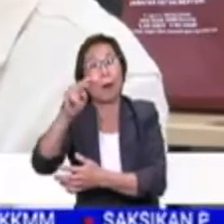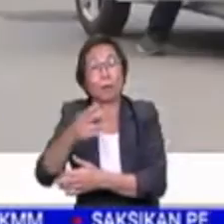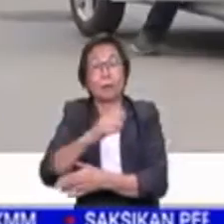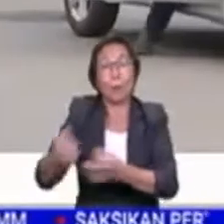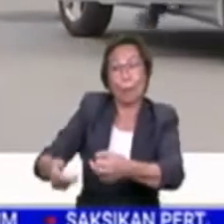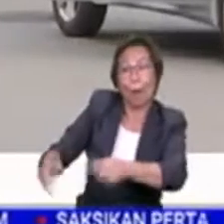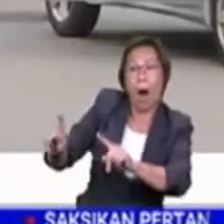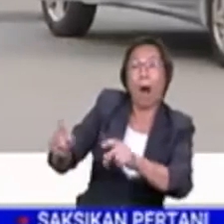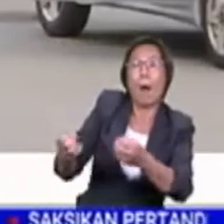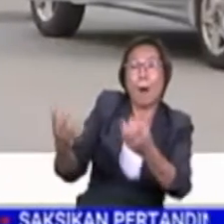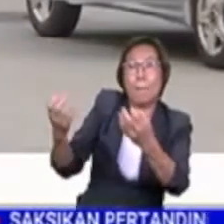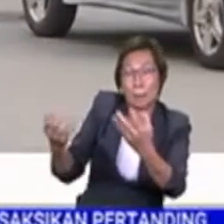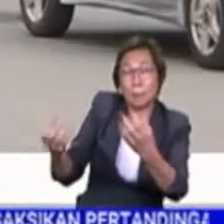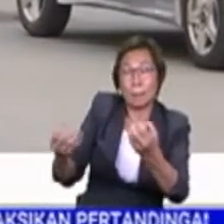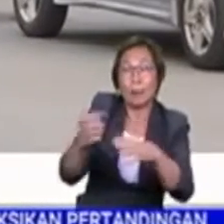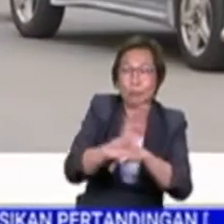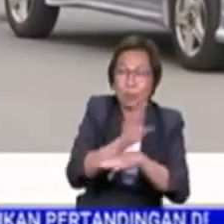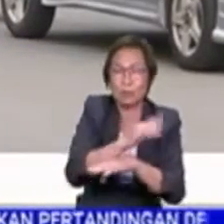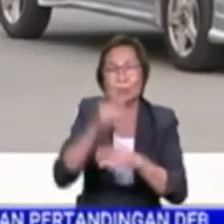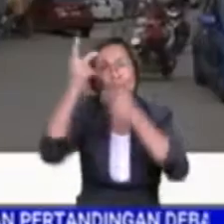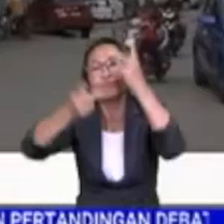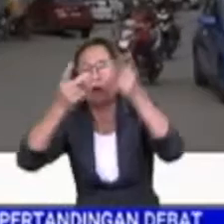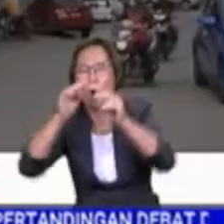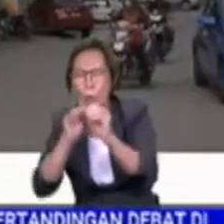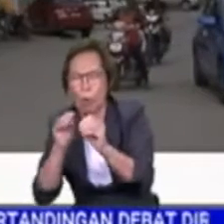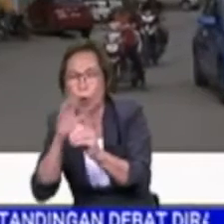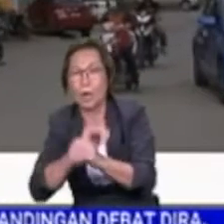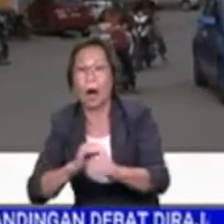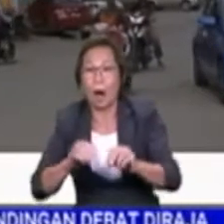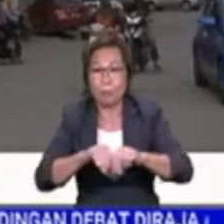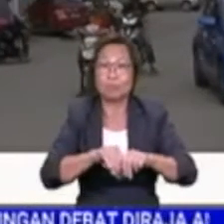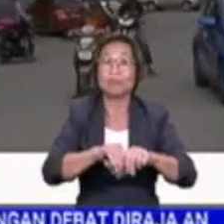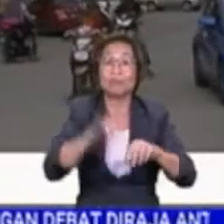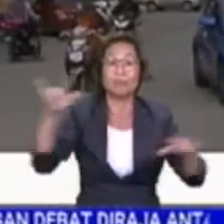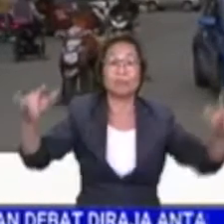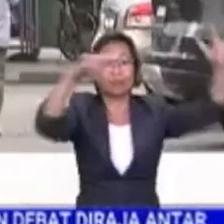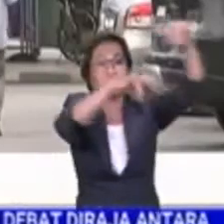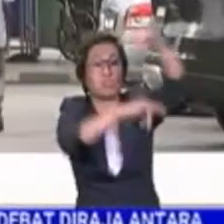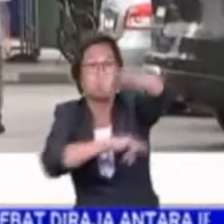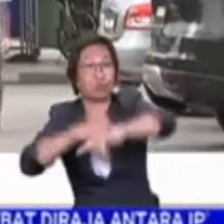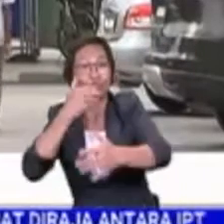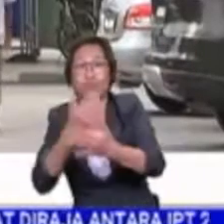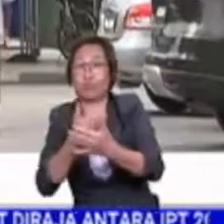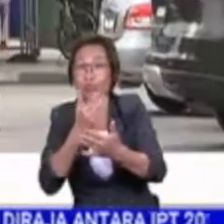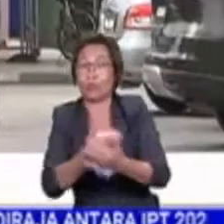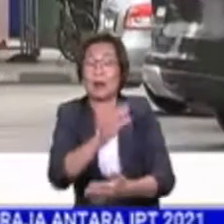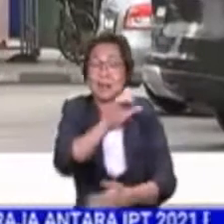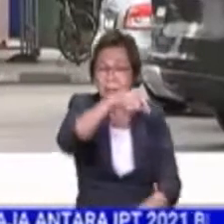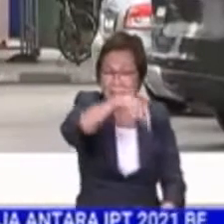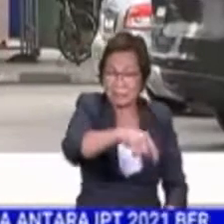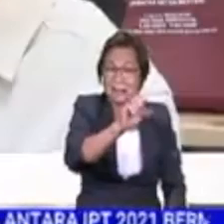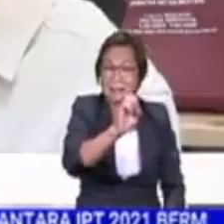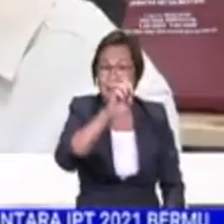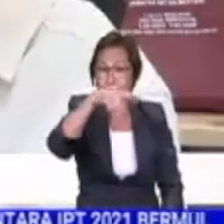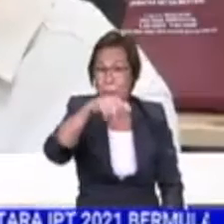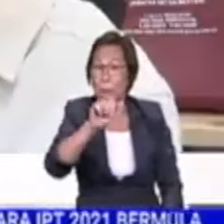peluang perniagaan dan pelancongan. Dengan adanya jaringan pengangkutan yang baik, malah Sepauh